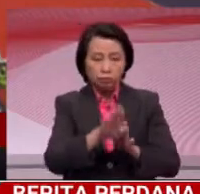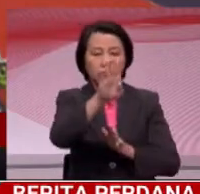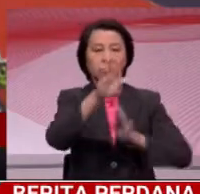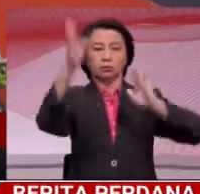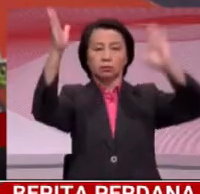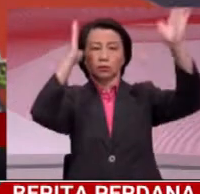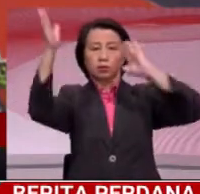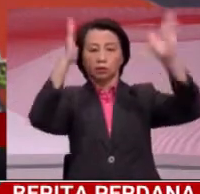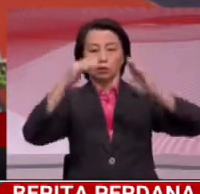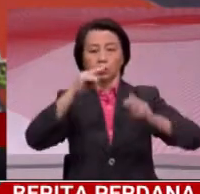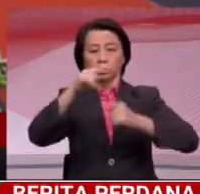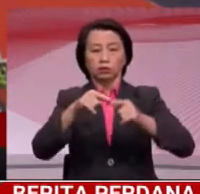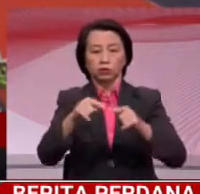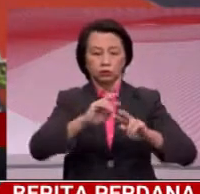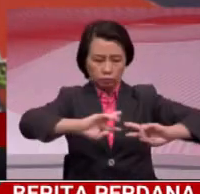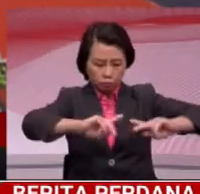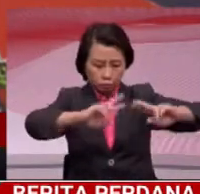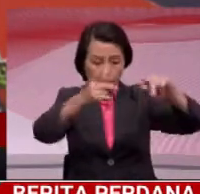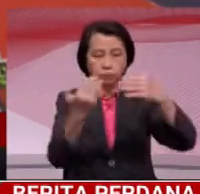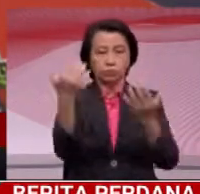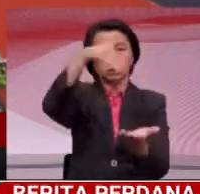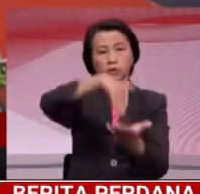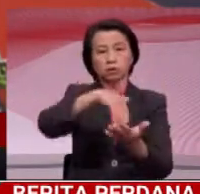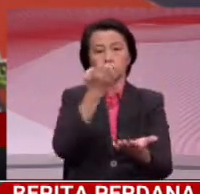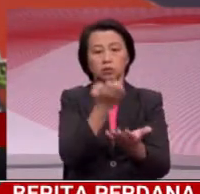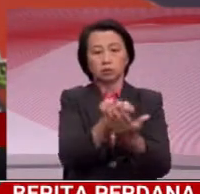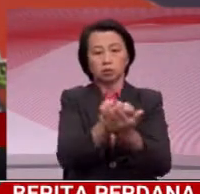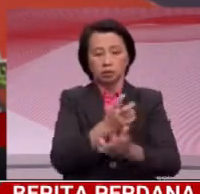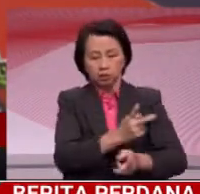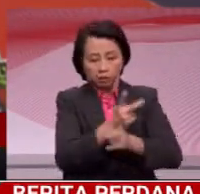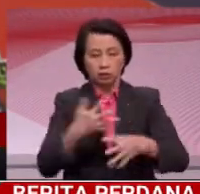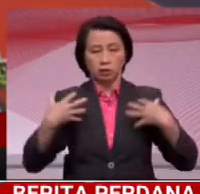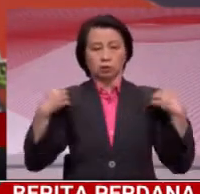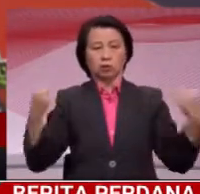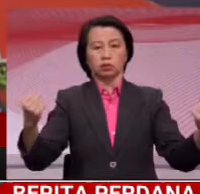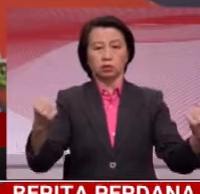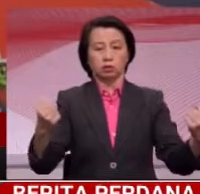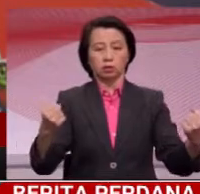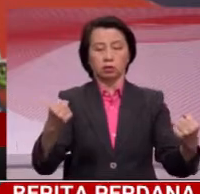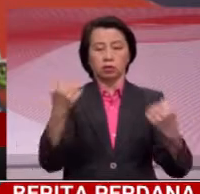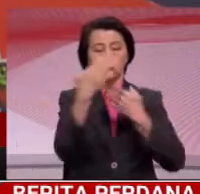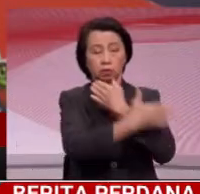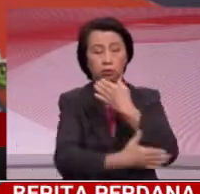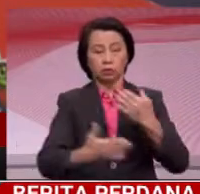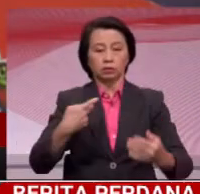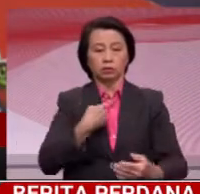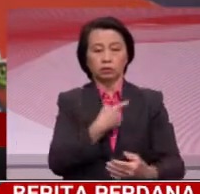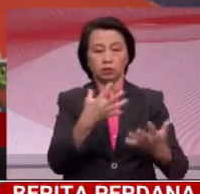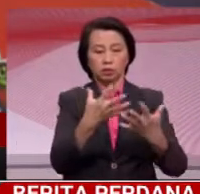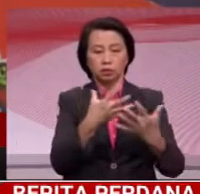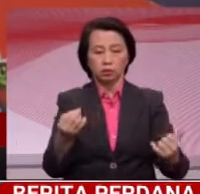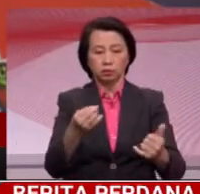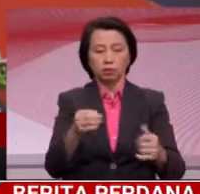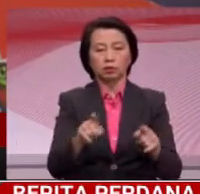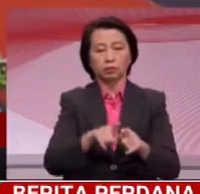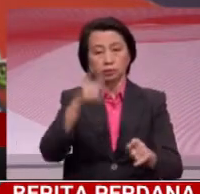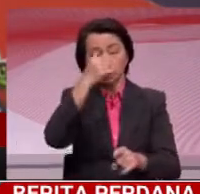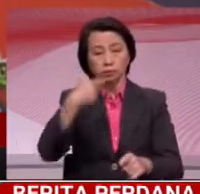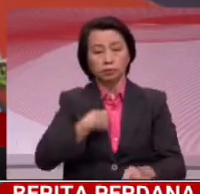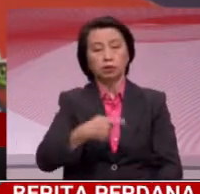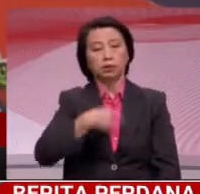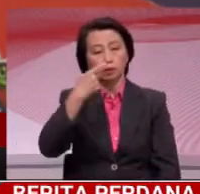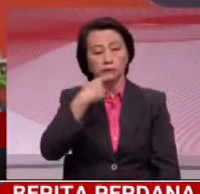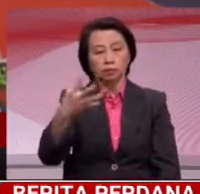negara, soal merancangkan semula ekonomi, menjaga kesihatan penduduk-penduduk negara kita dan langkah-langkah sebegitu saya kira